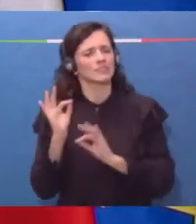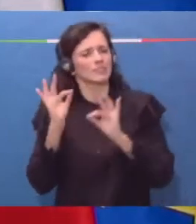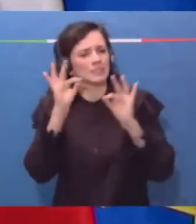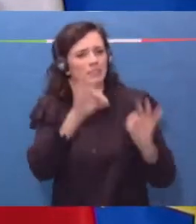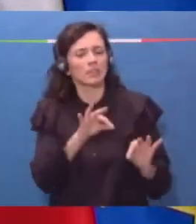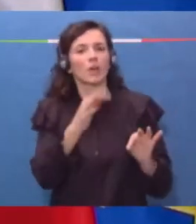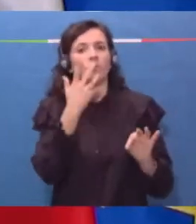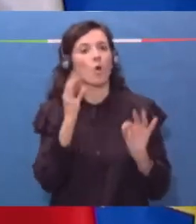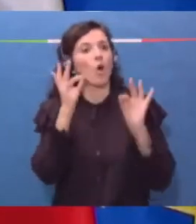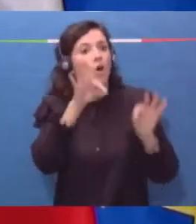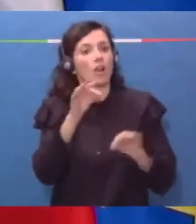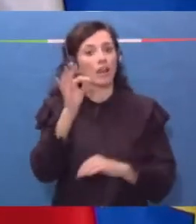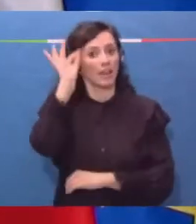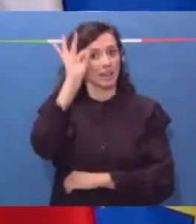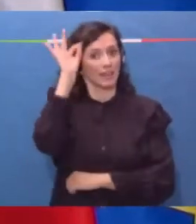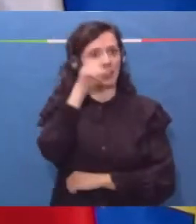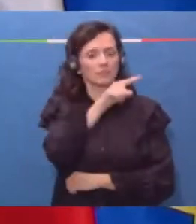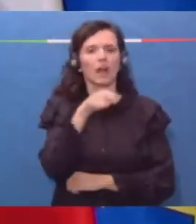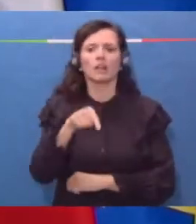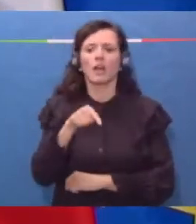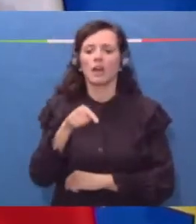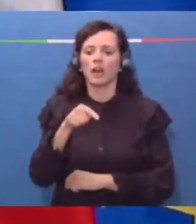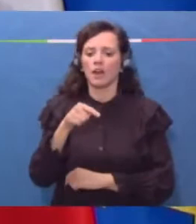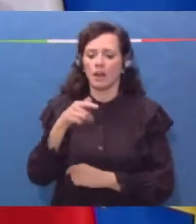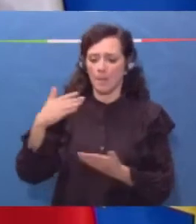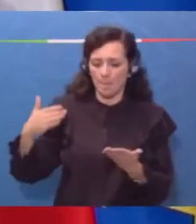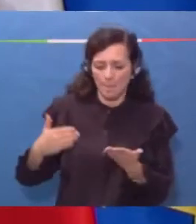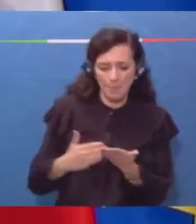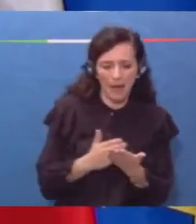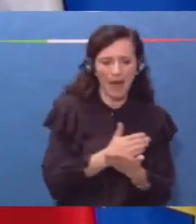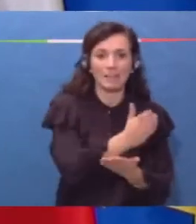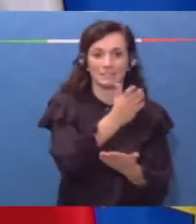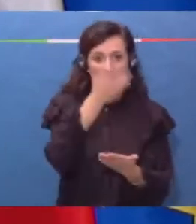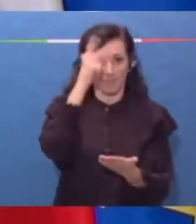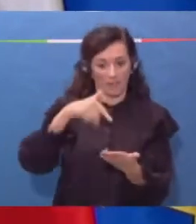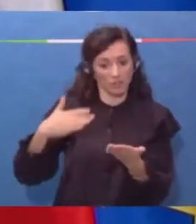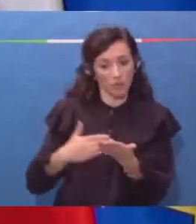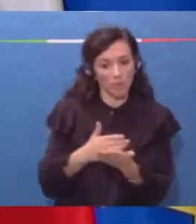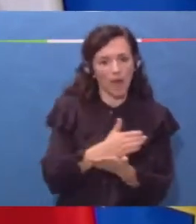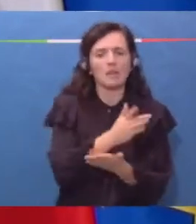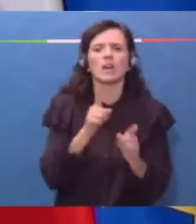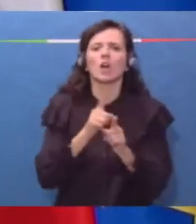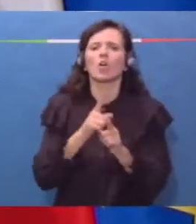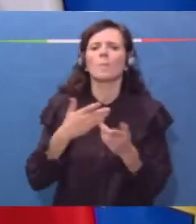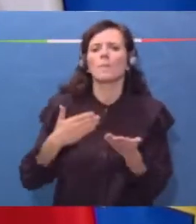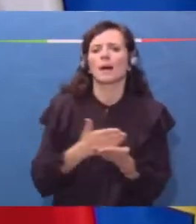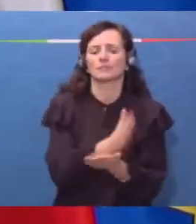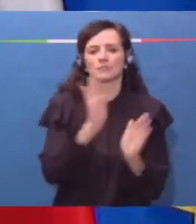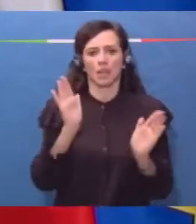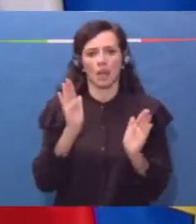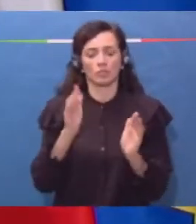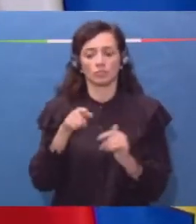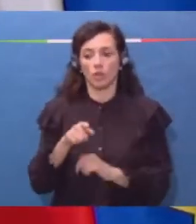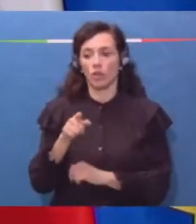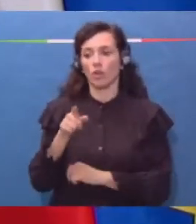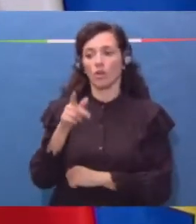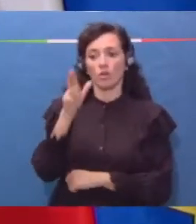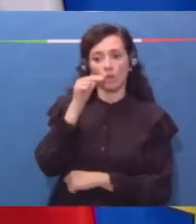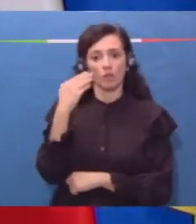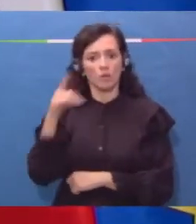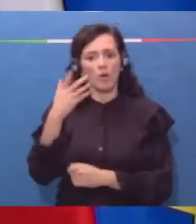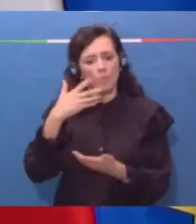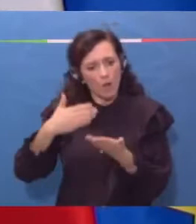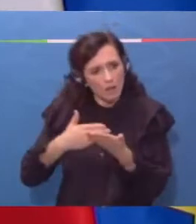territorio britannico, è un paese di transito, uomini e donne che non vogliono rimanere in Francia, vogliono attraversare la Manica. La